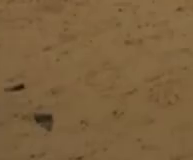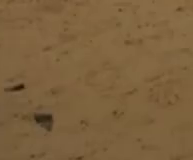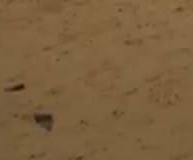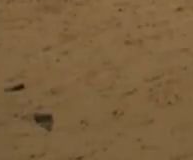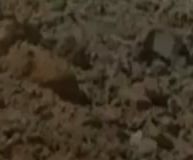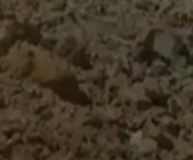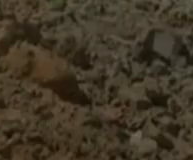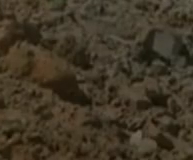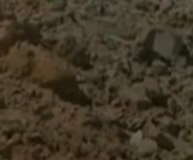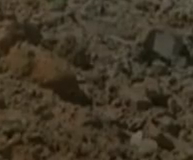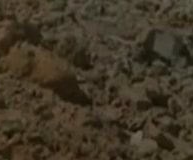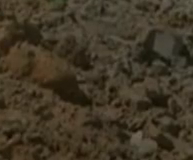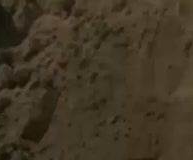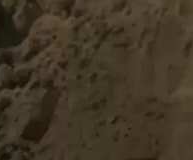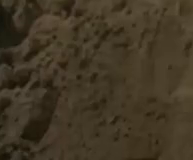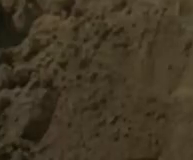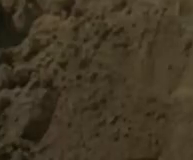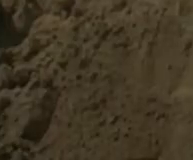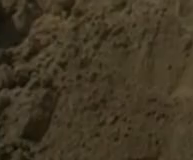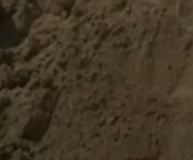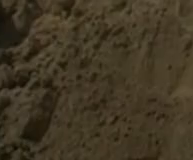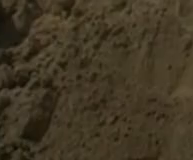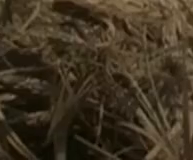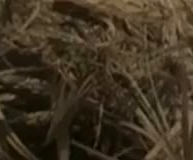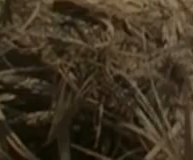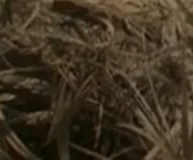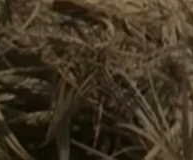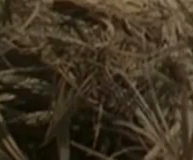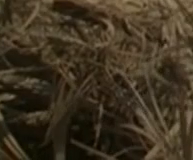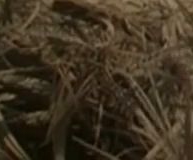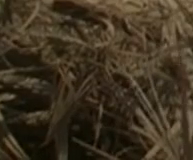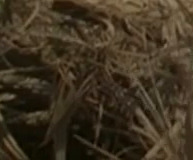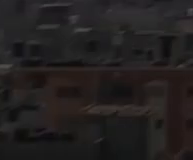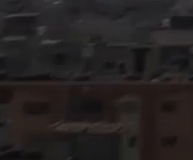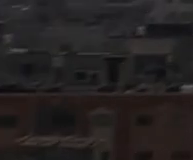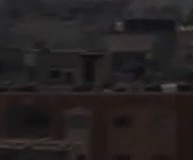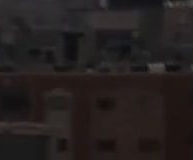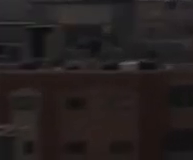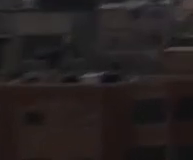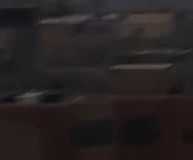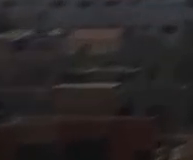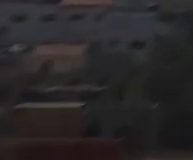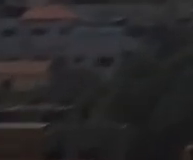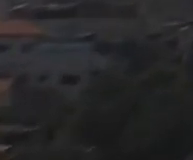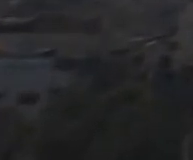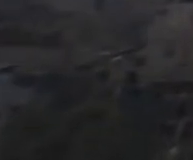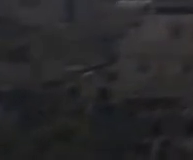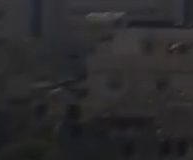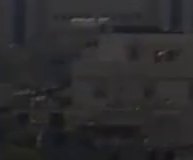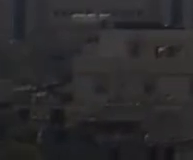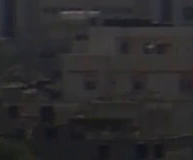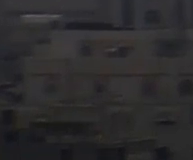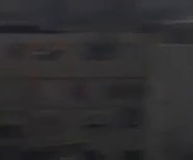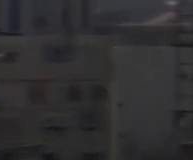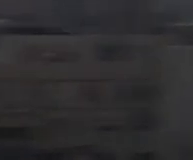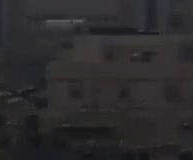מיד. במערכת הביטחון מבטיחים שהסבב נגמר וחושפים את מטרות התקיפות. בעזה מתגאים, ישראל קלטה